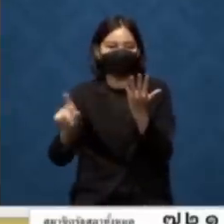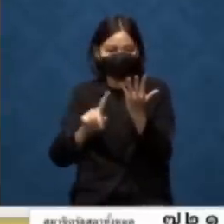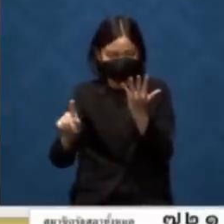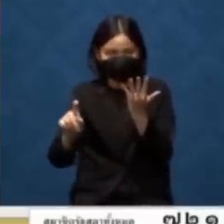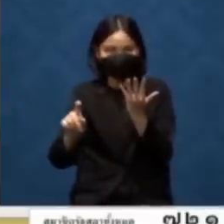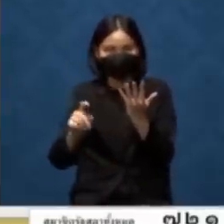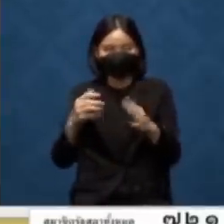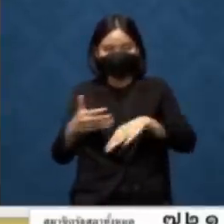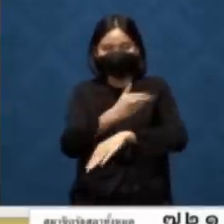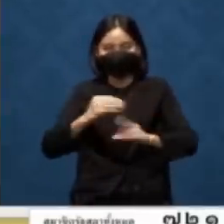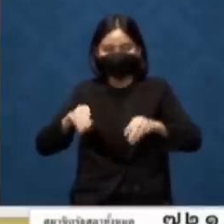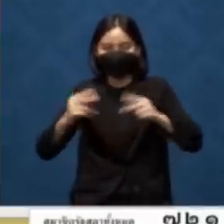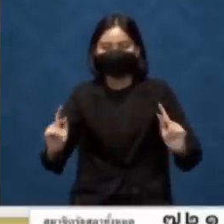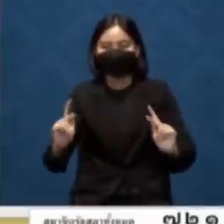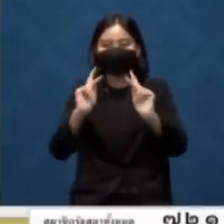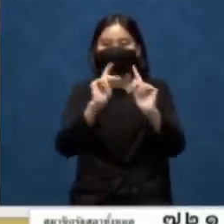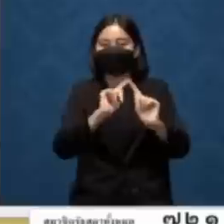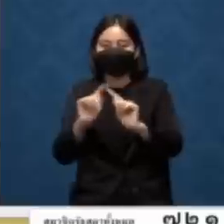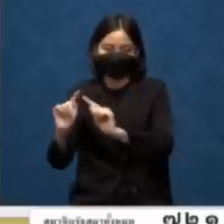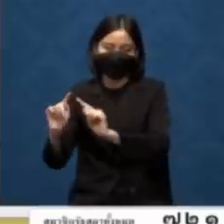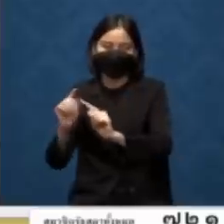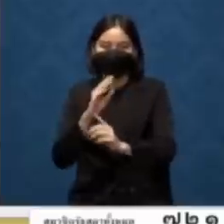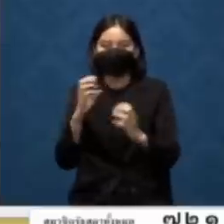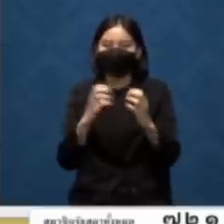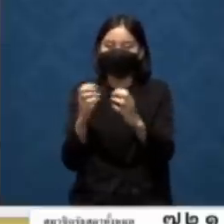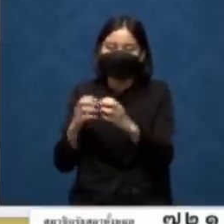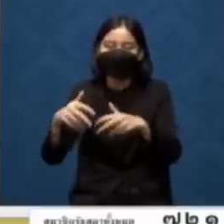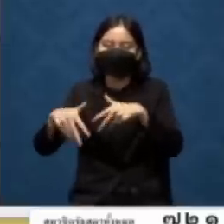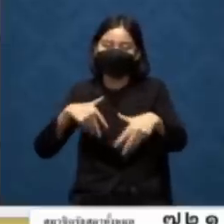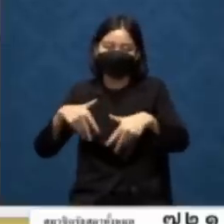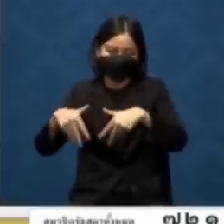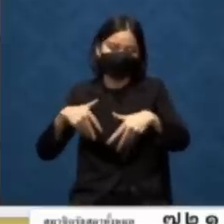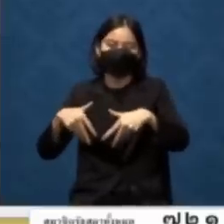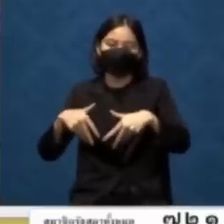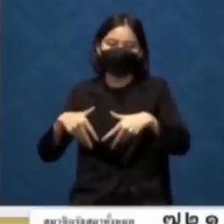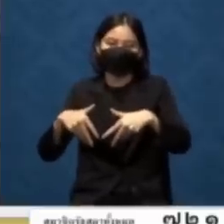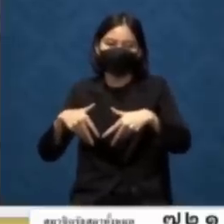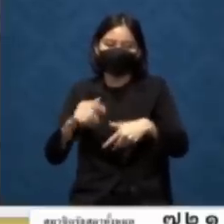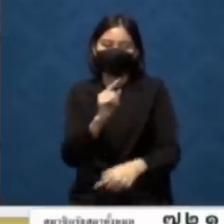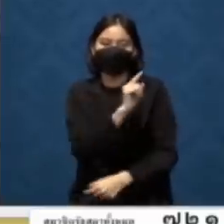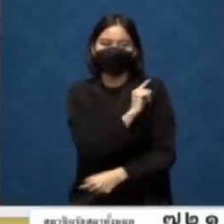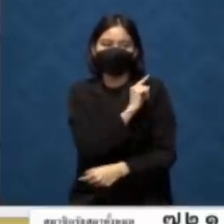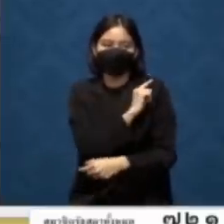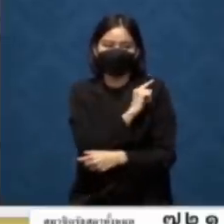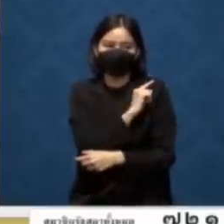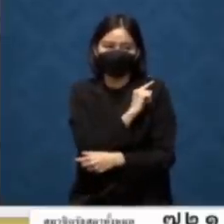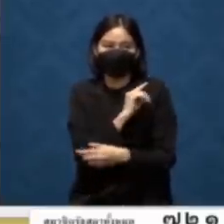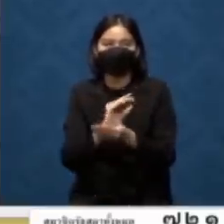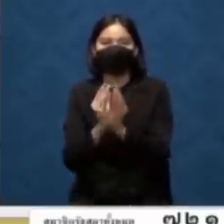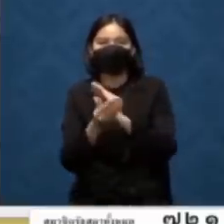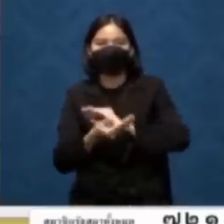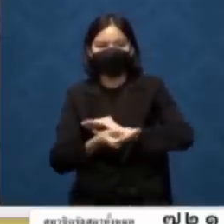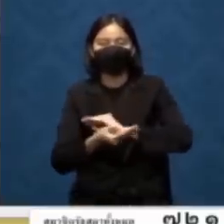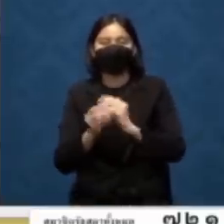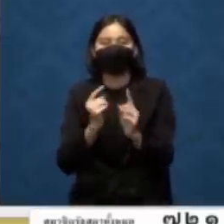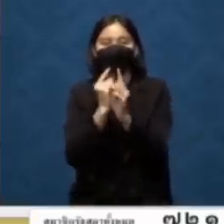กับกระสวงทosten บวงพรมต่างแล้วมัจะมาซ้ำส้อนกบท้อง exactlyขาวนภักษณไปตามแผนแลวขนตอนกกระจับ